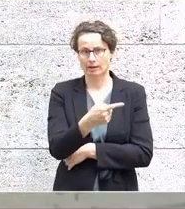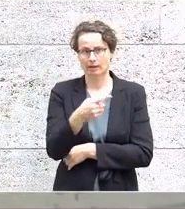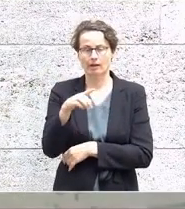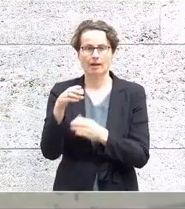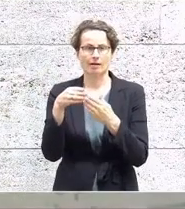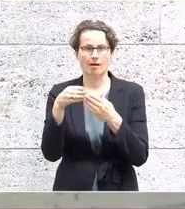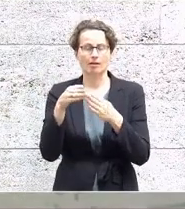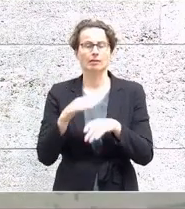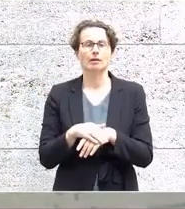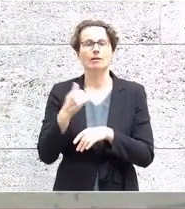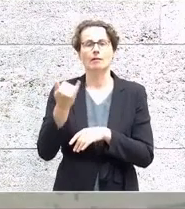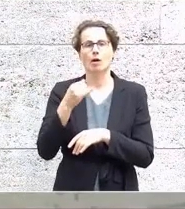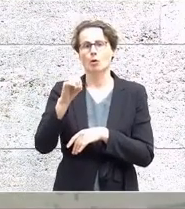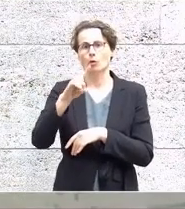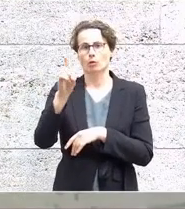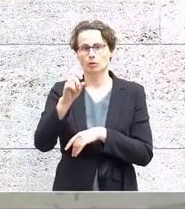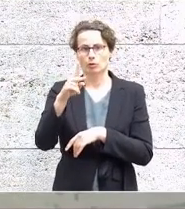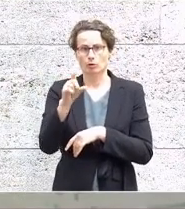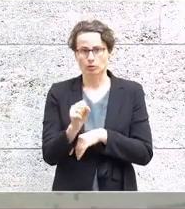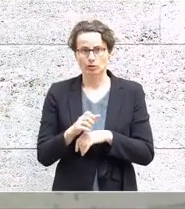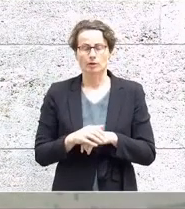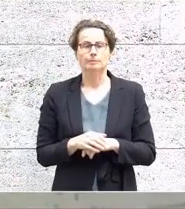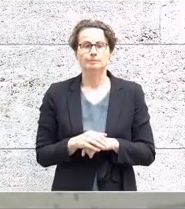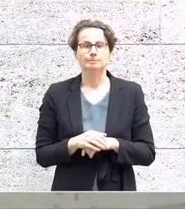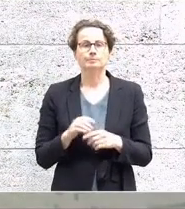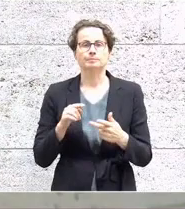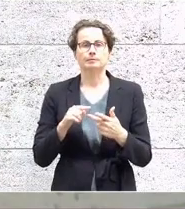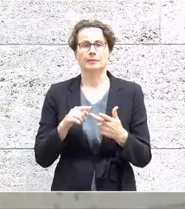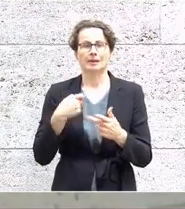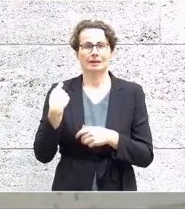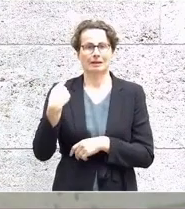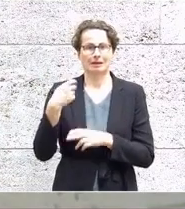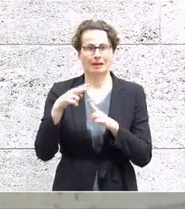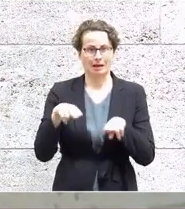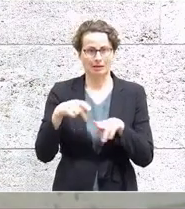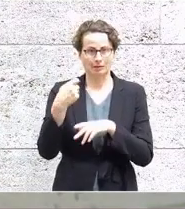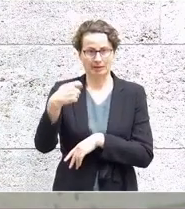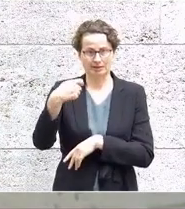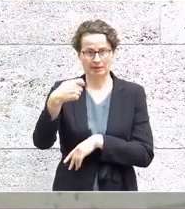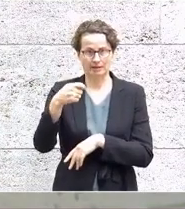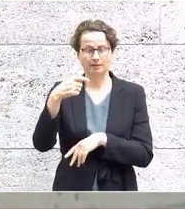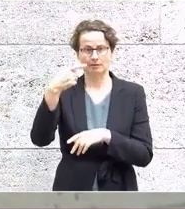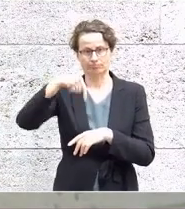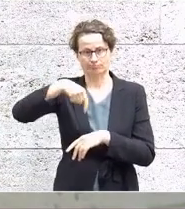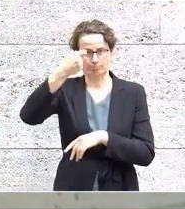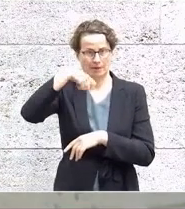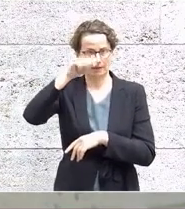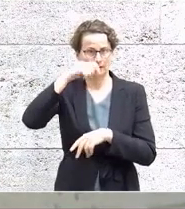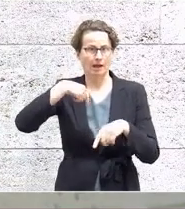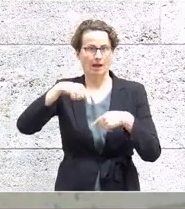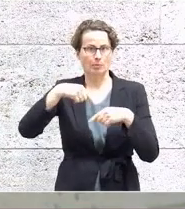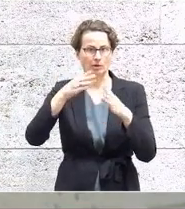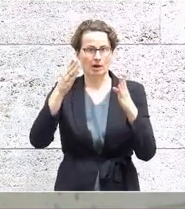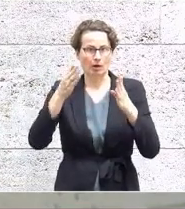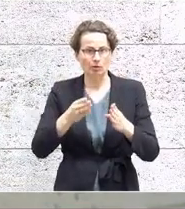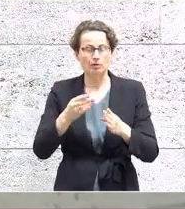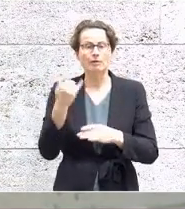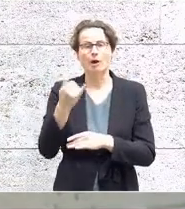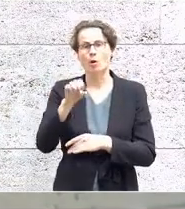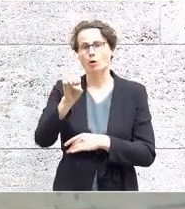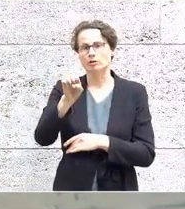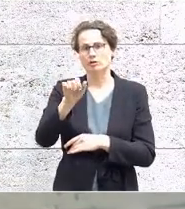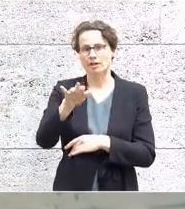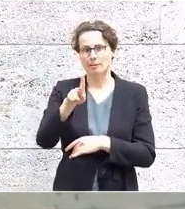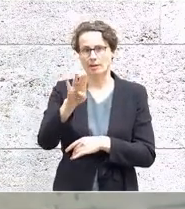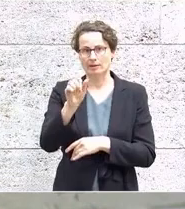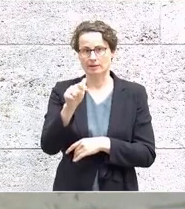Aydan Özus, sehr geehrte Frau Präsidentin des Berliner Abgeordnetenhauses, Cornelia Seibelt,